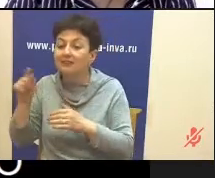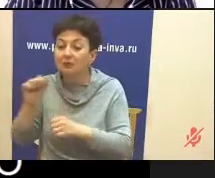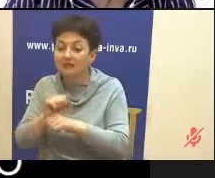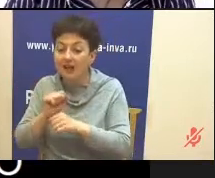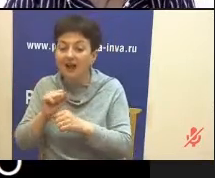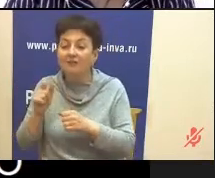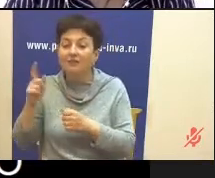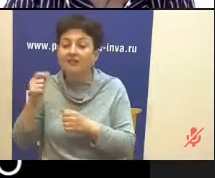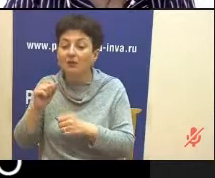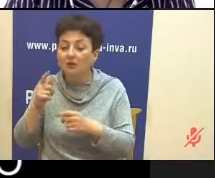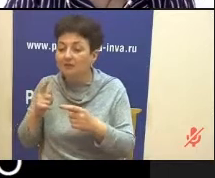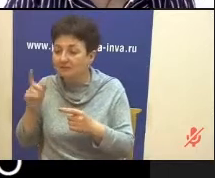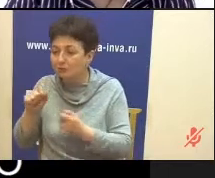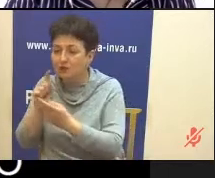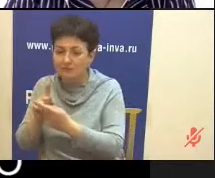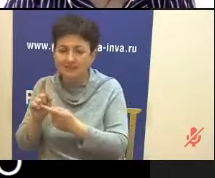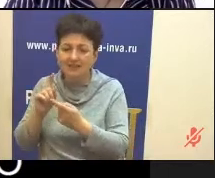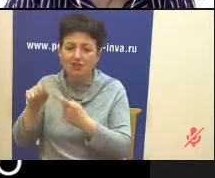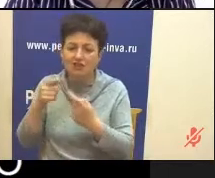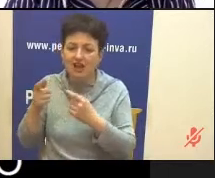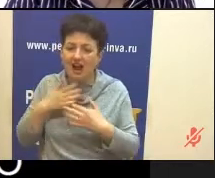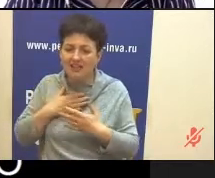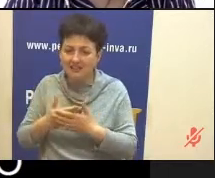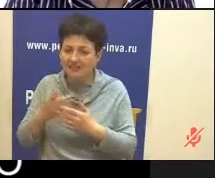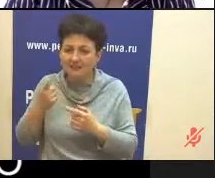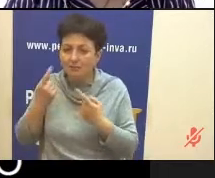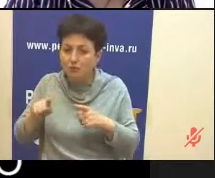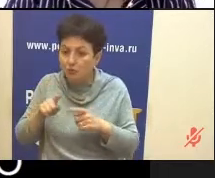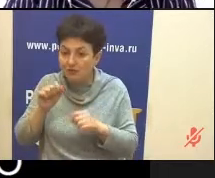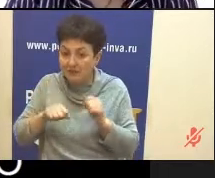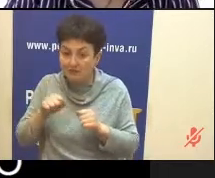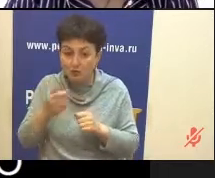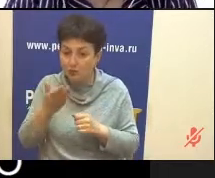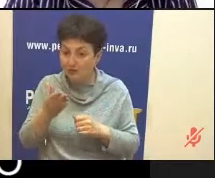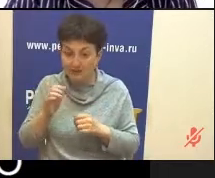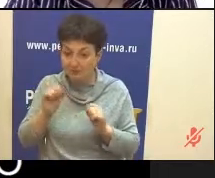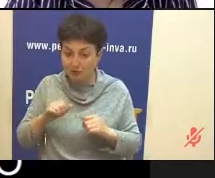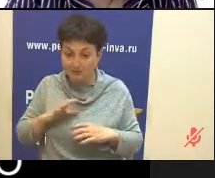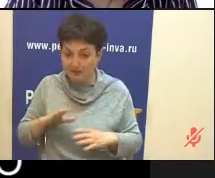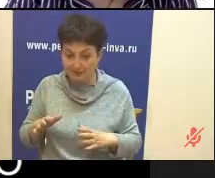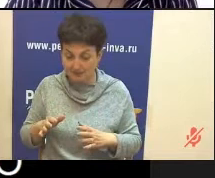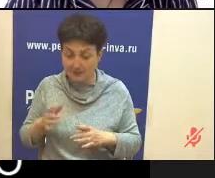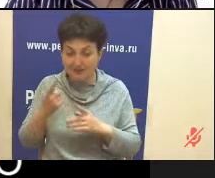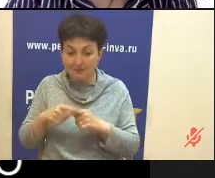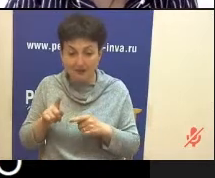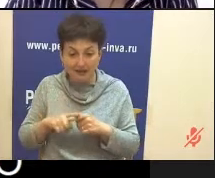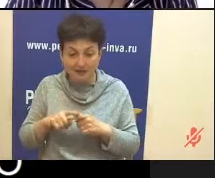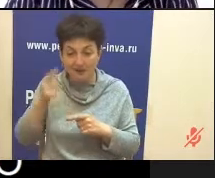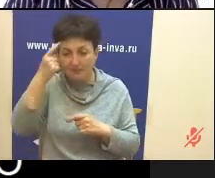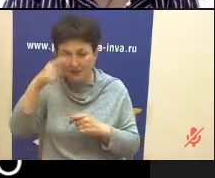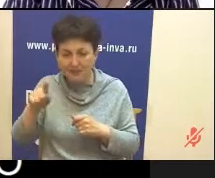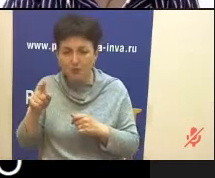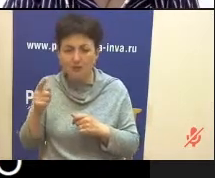и где вы сможете с ним пересечься, и начинать активно вовлекать его в разговор, потому что другой такой возможности у вас может не